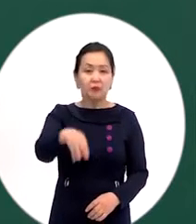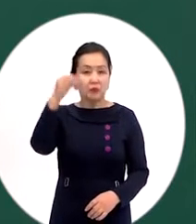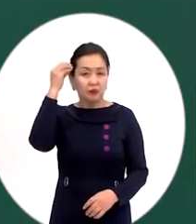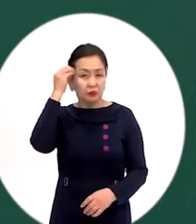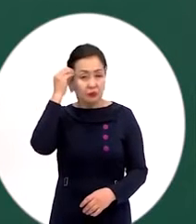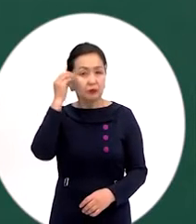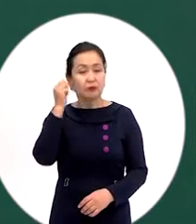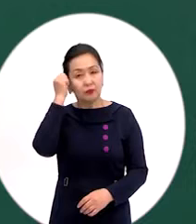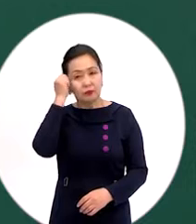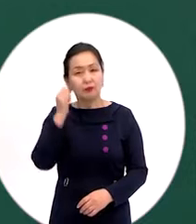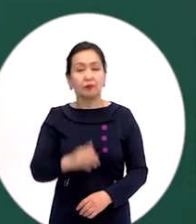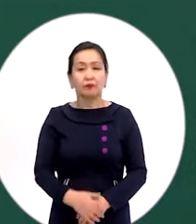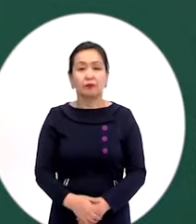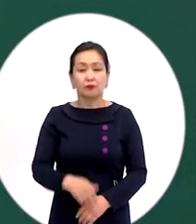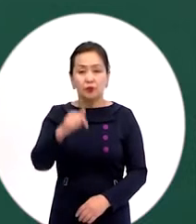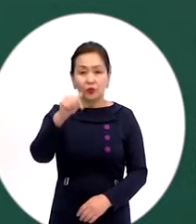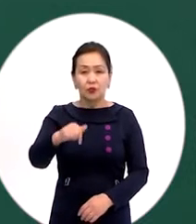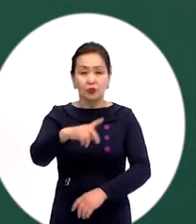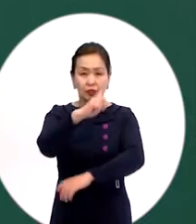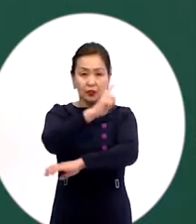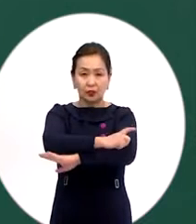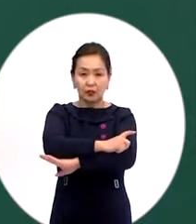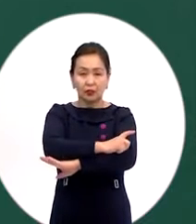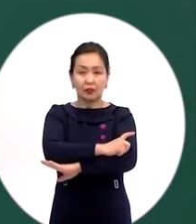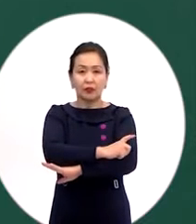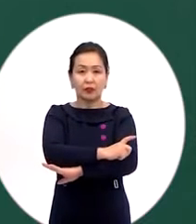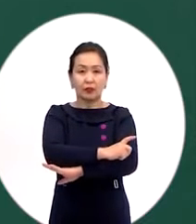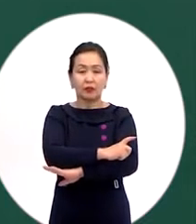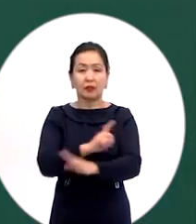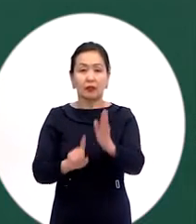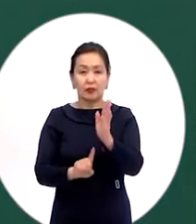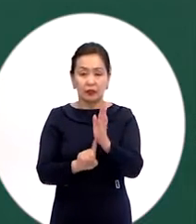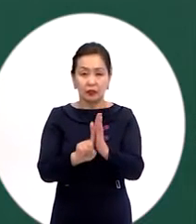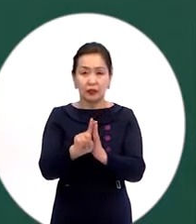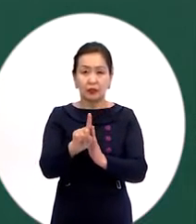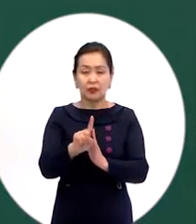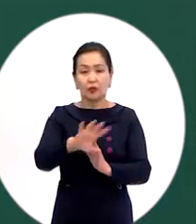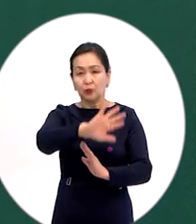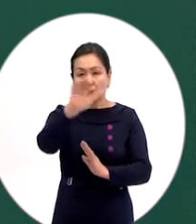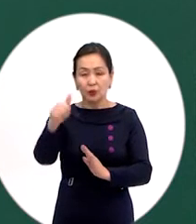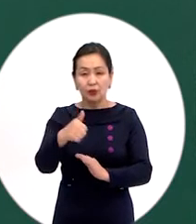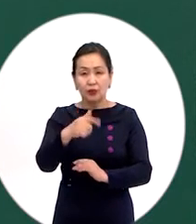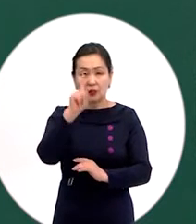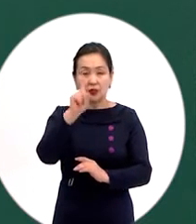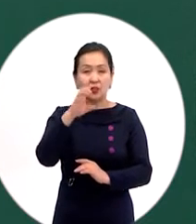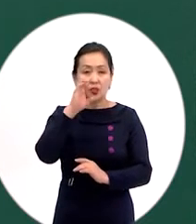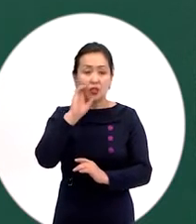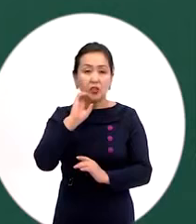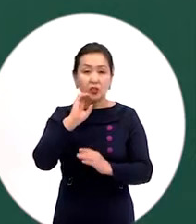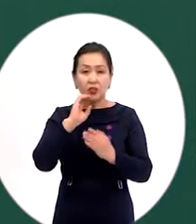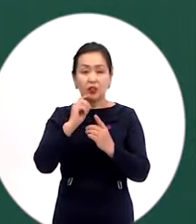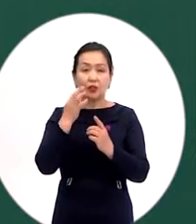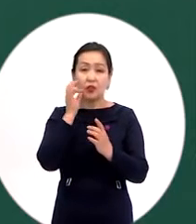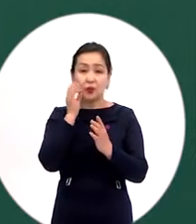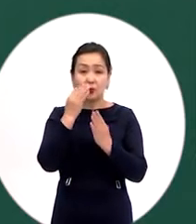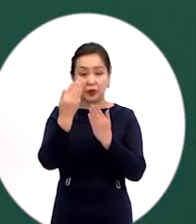авлаа. За, өнөөдрийн хичээлийн эхэнд бүгдээрээ нэгэн сонирхолтой хүүхэлдэйн